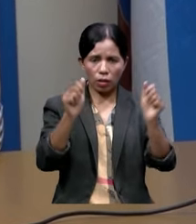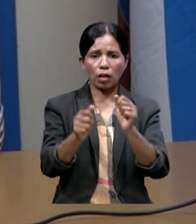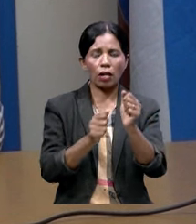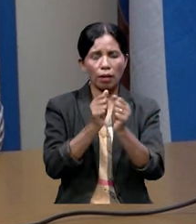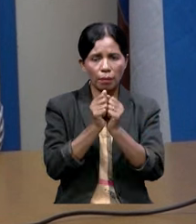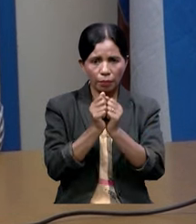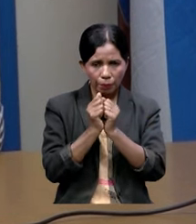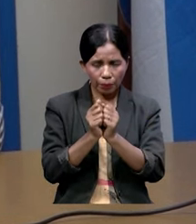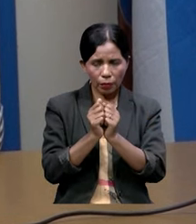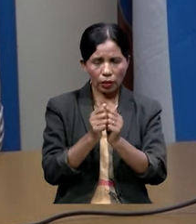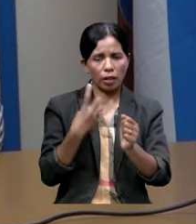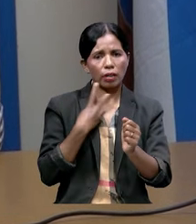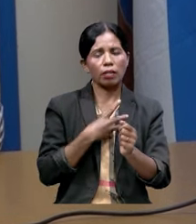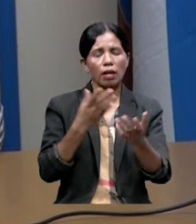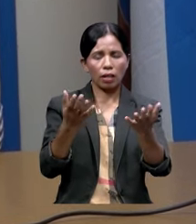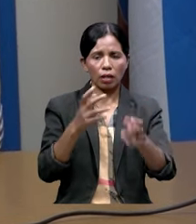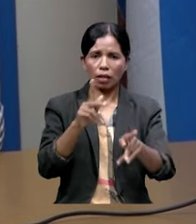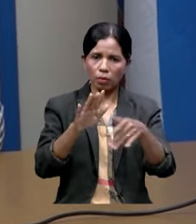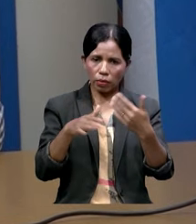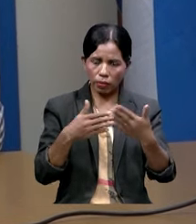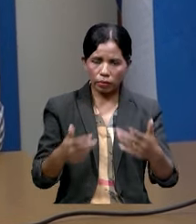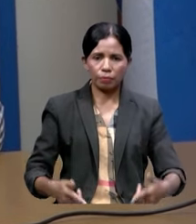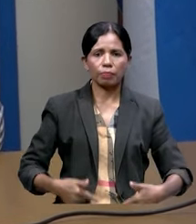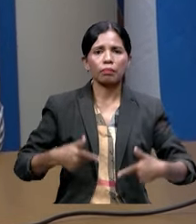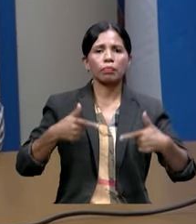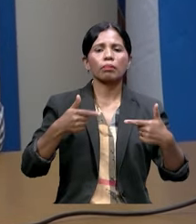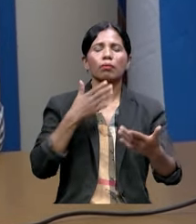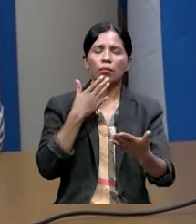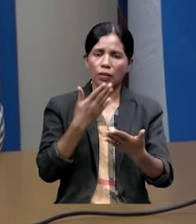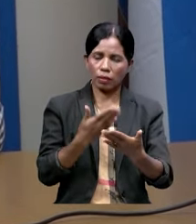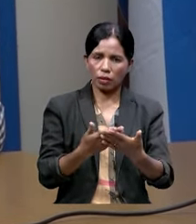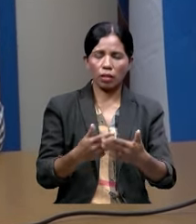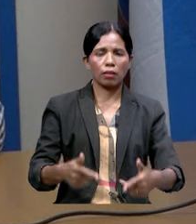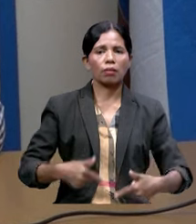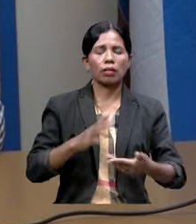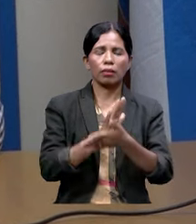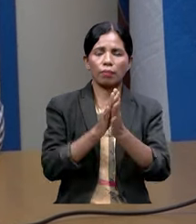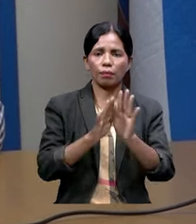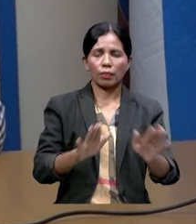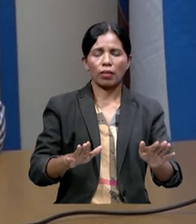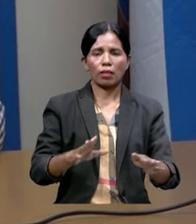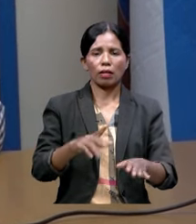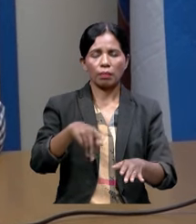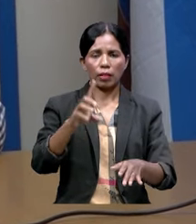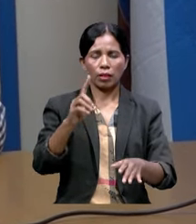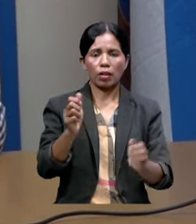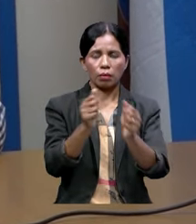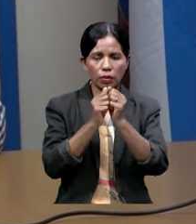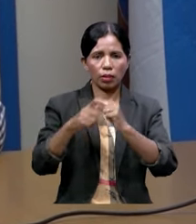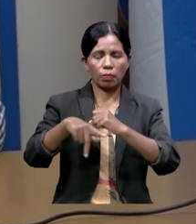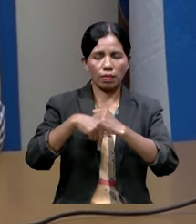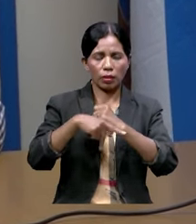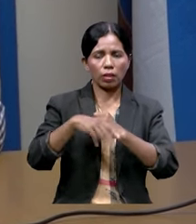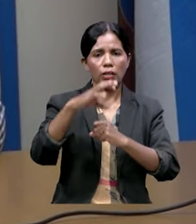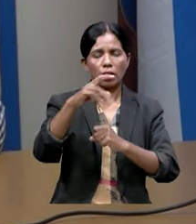ida ne be maka ita hakara kata povu ne moris diak. Moris akmatek. Kalohan deklara PD hamutuk nafatin ho partidu